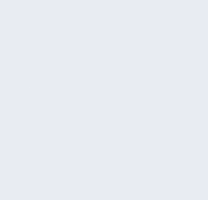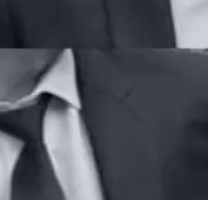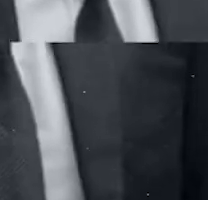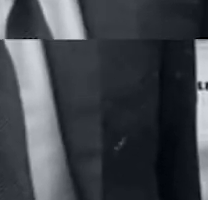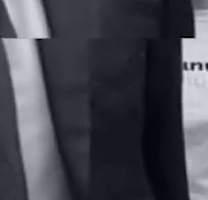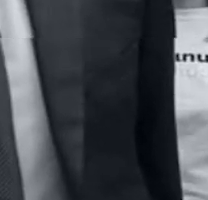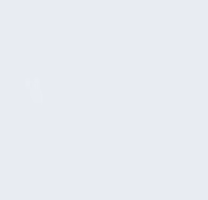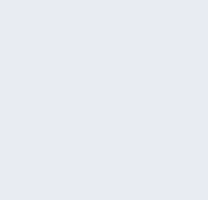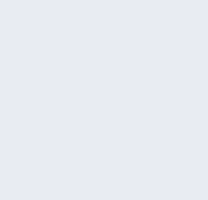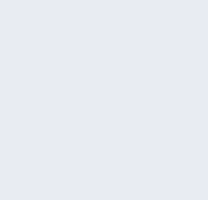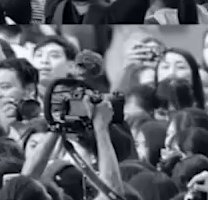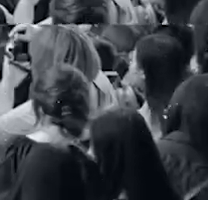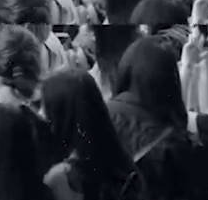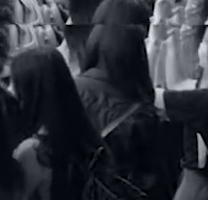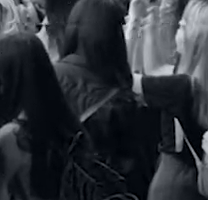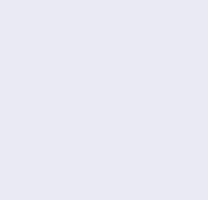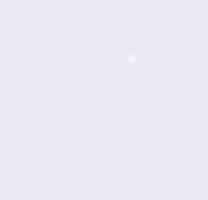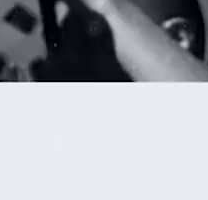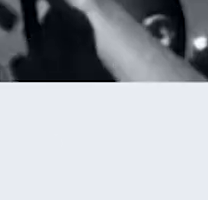ม.ค